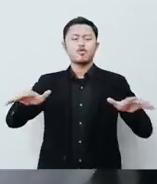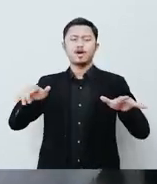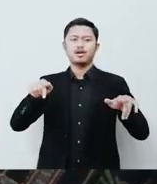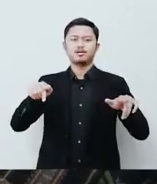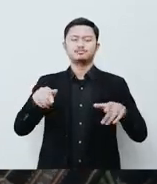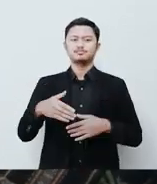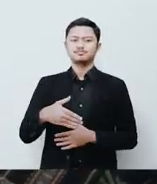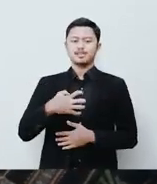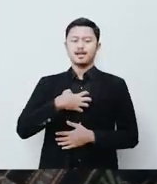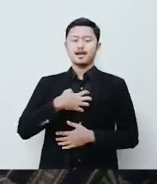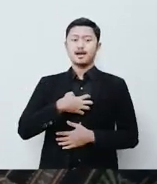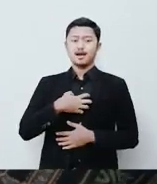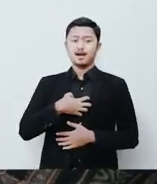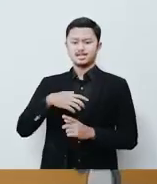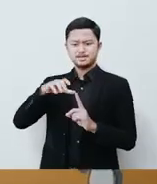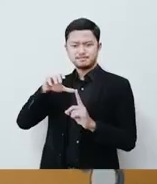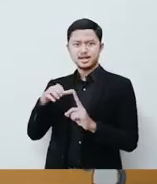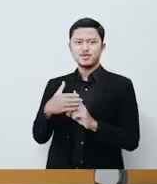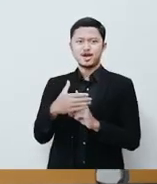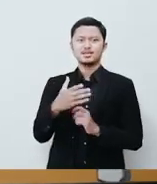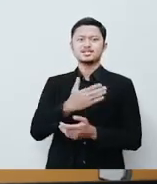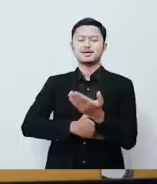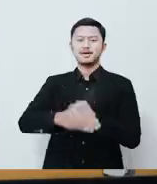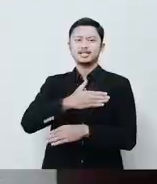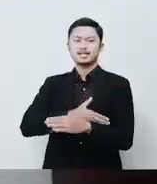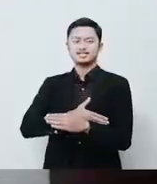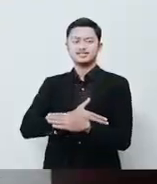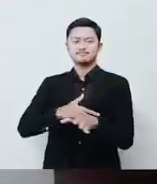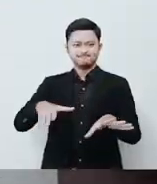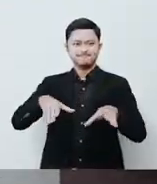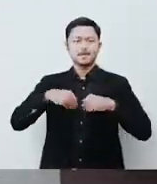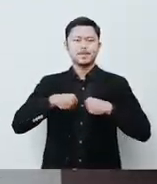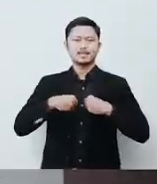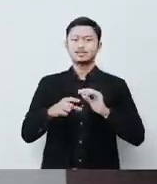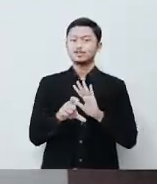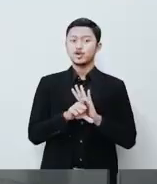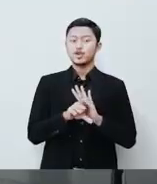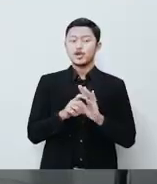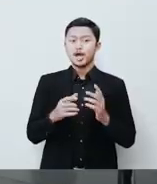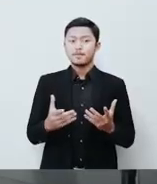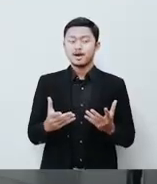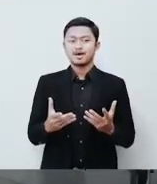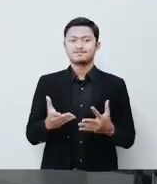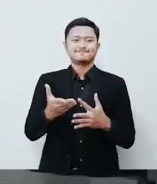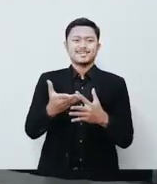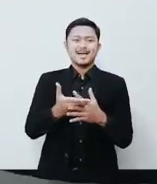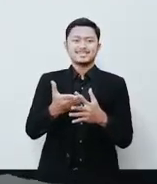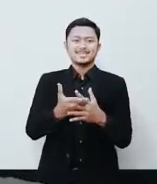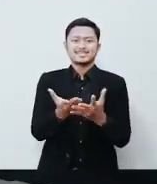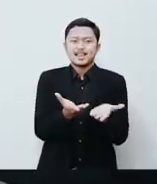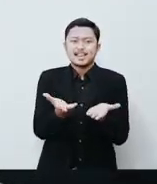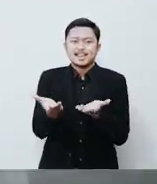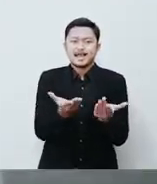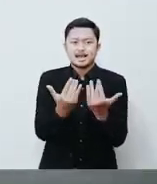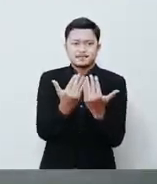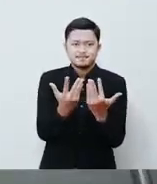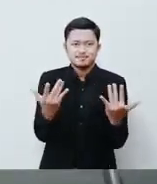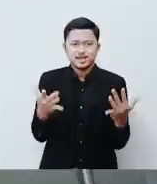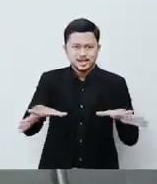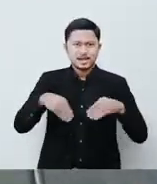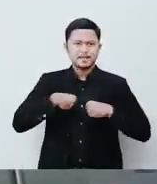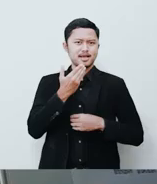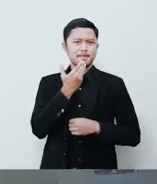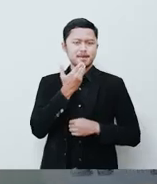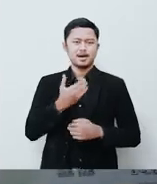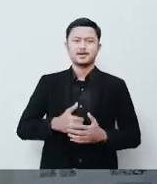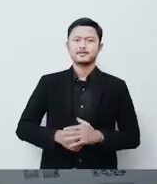jaminan perlindungan dan pemenuhan hak-hak penyandang disabilitas. Salah satunya, kemudahan dalam mengakses layanan